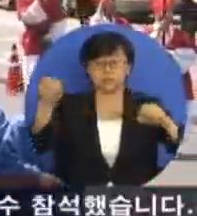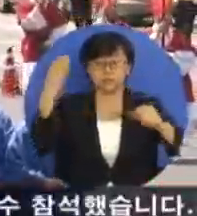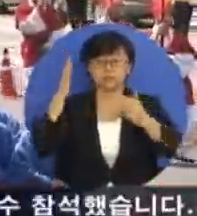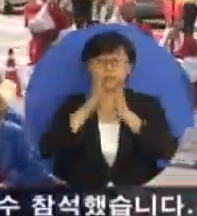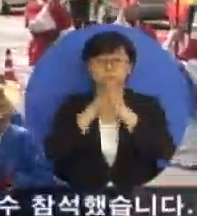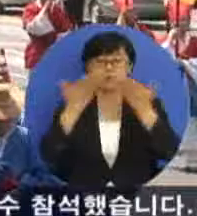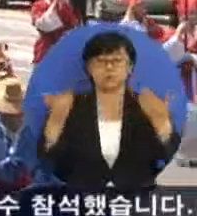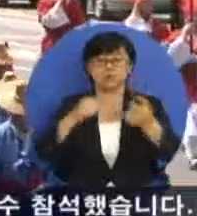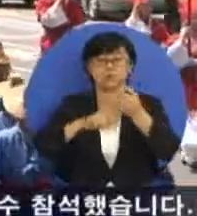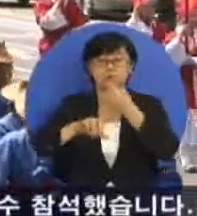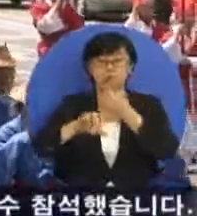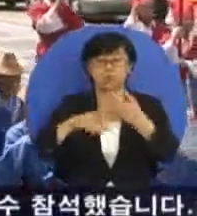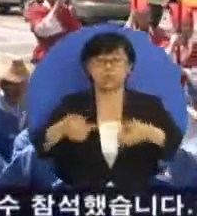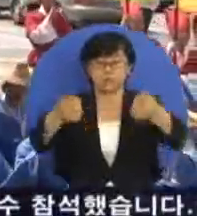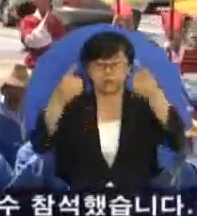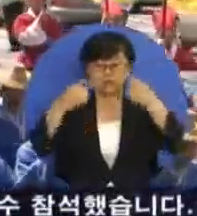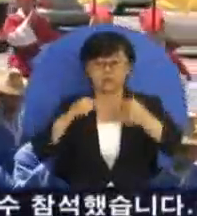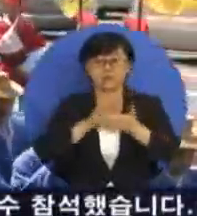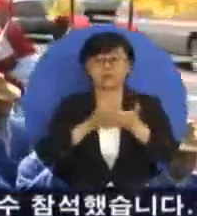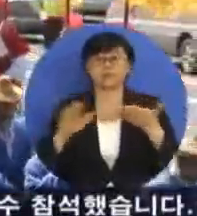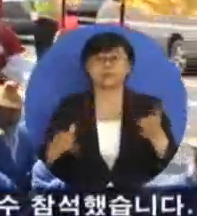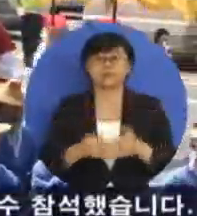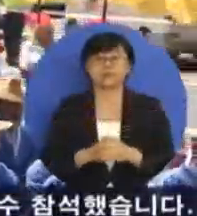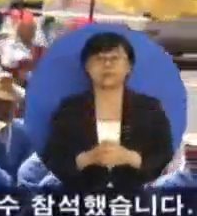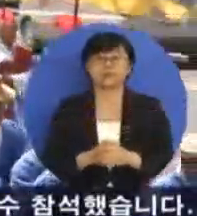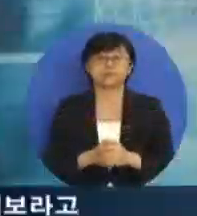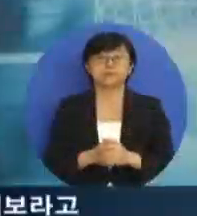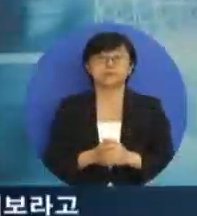신문 등 해외 언론사들도 다수 참석했습니다.